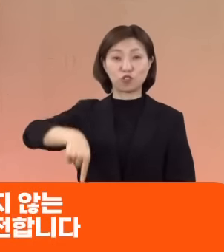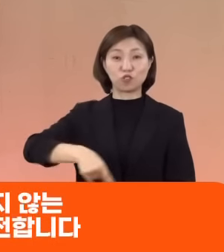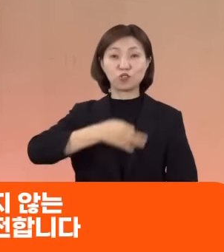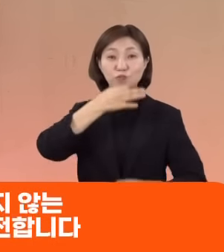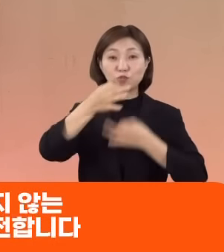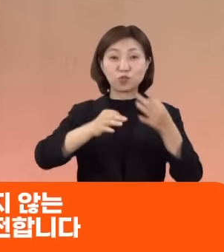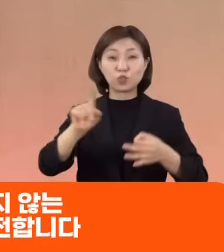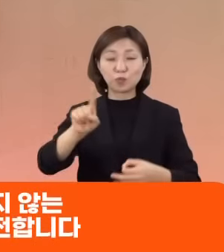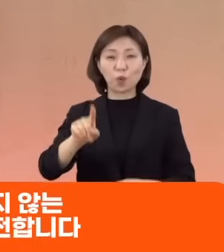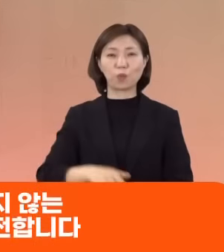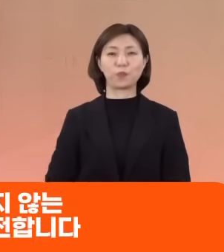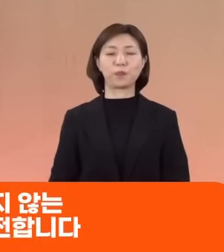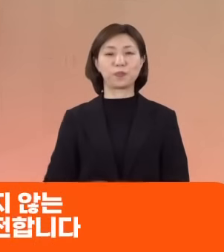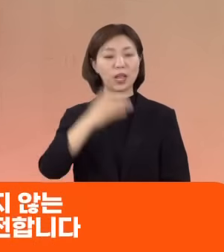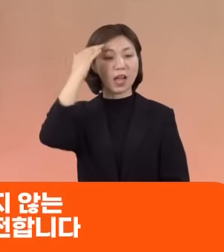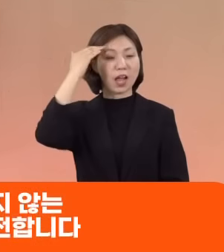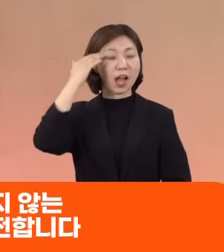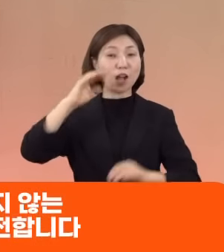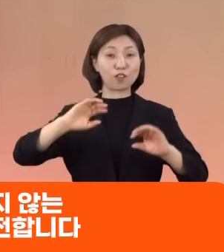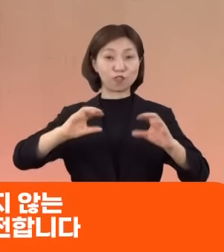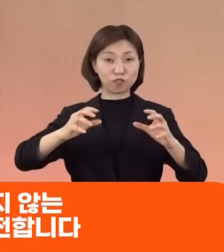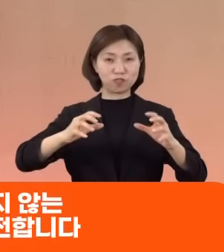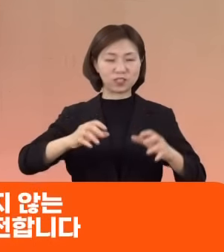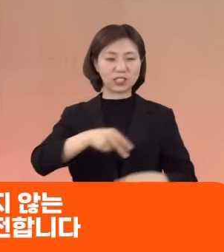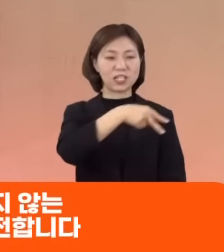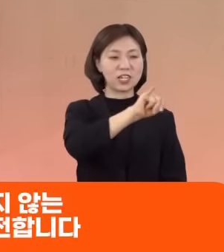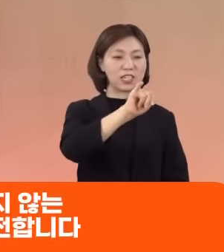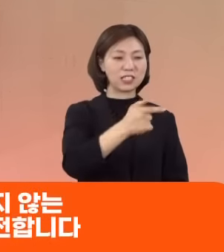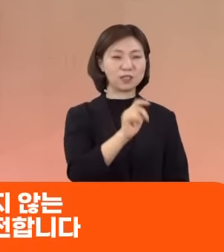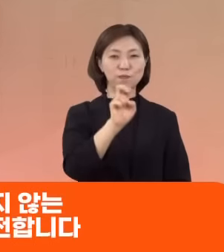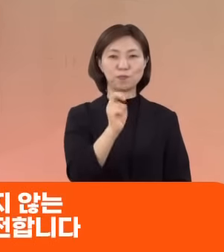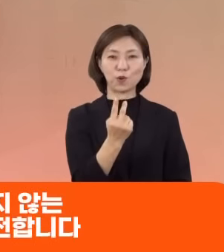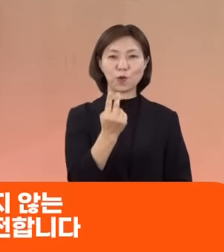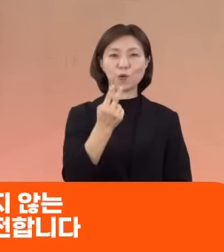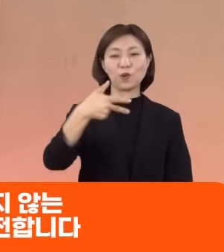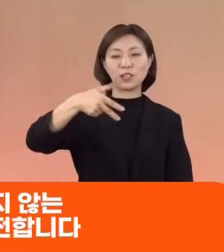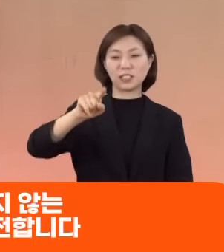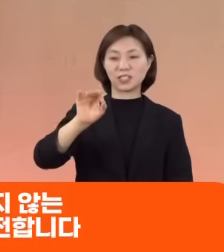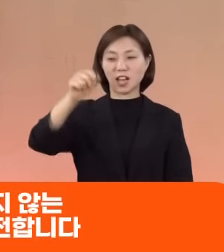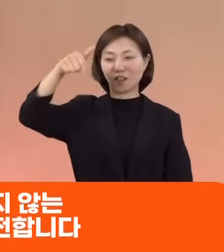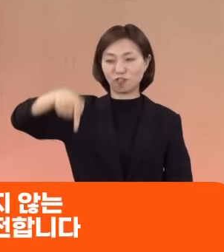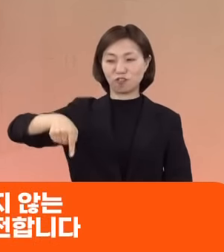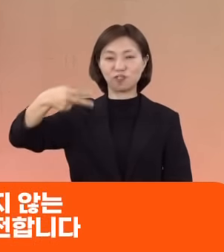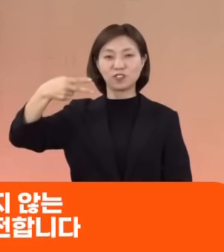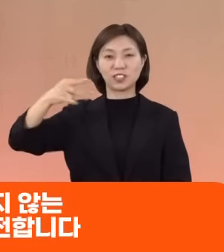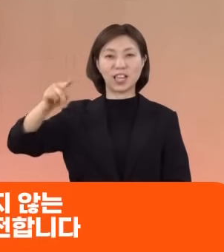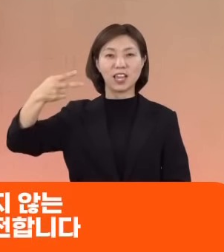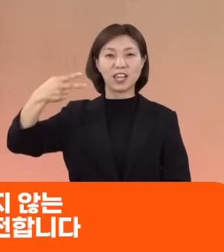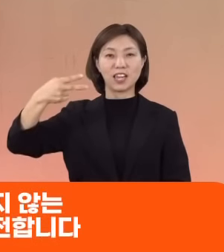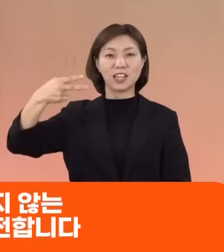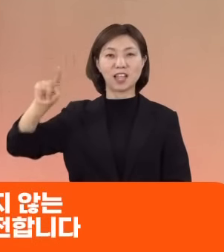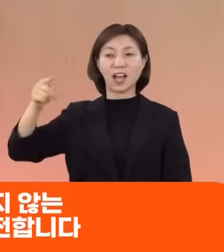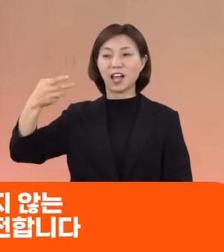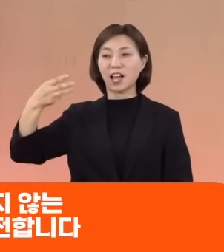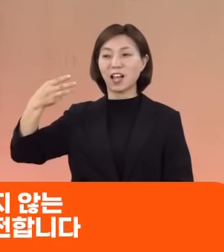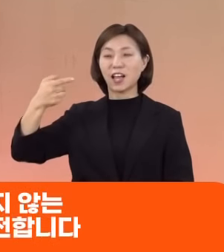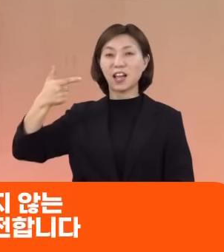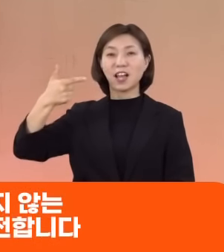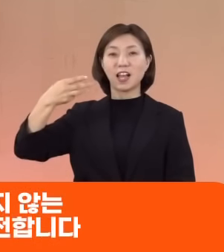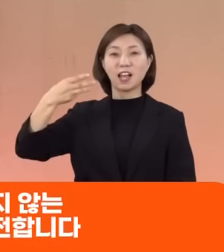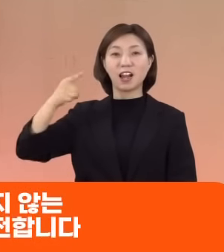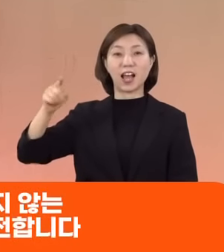한국에서는 신묘장구 대다라니 다라니고 부르고요 저 중국 불교권 대비주 아고